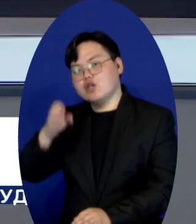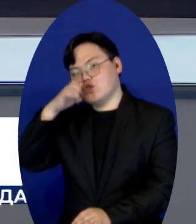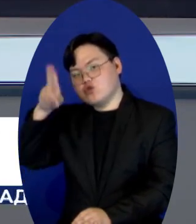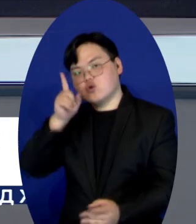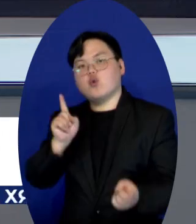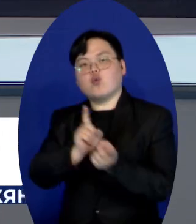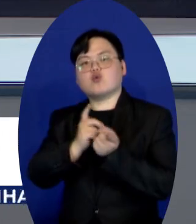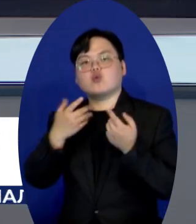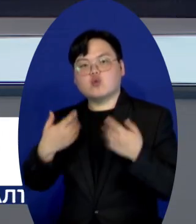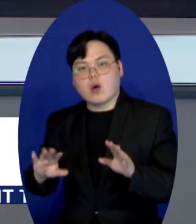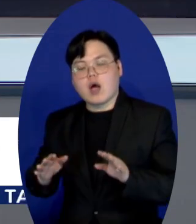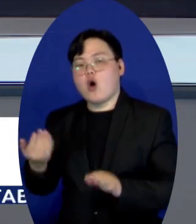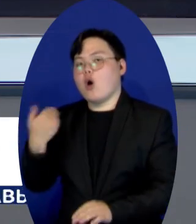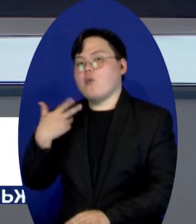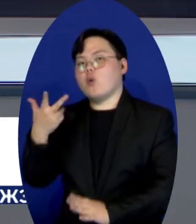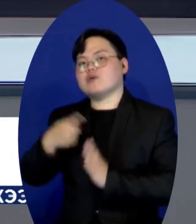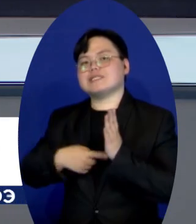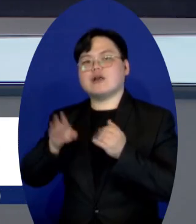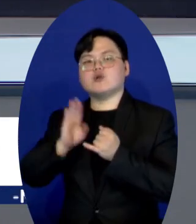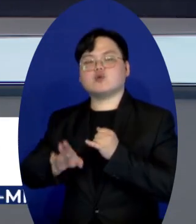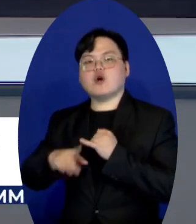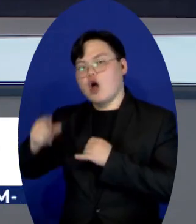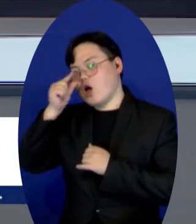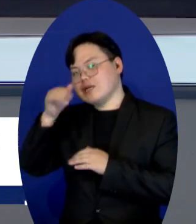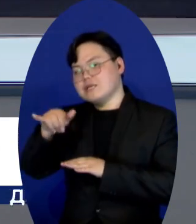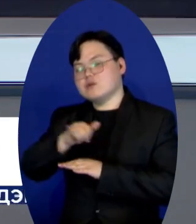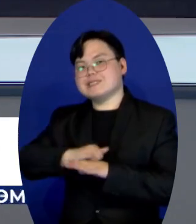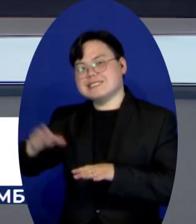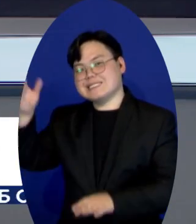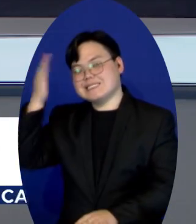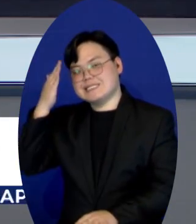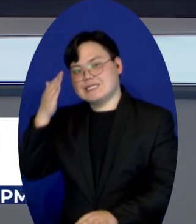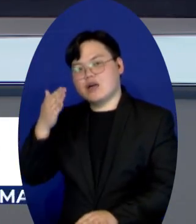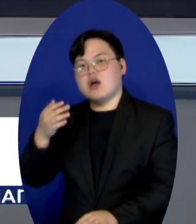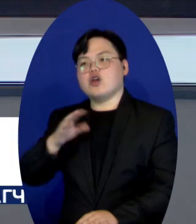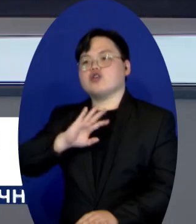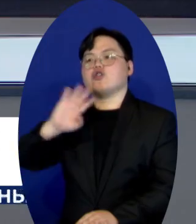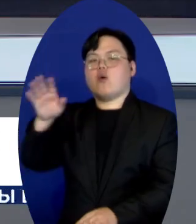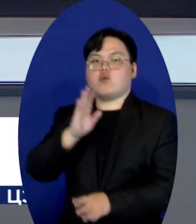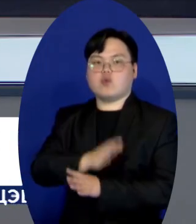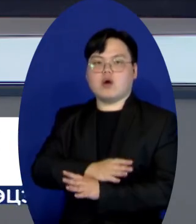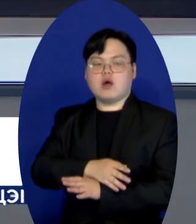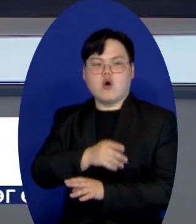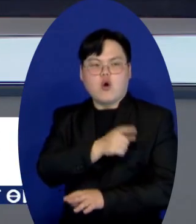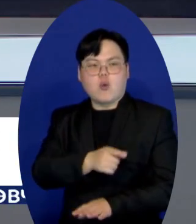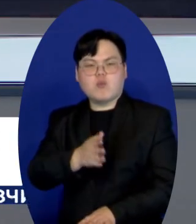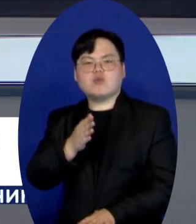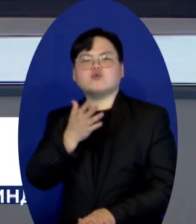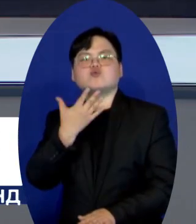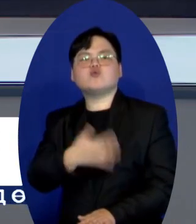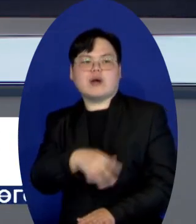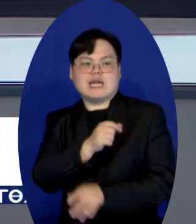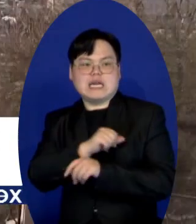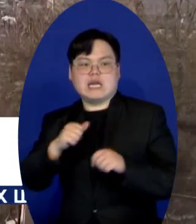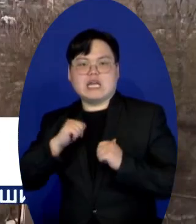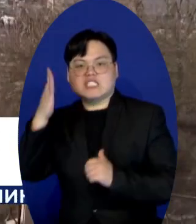уулзжээ. Үүний өмнө тэд өнгөрөгч 3-р сарын сүүлээр Оросын цэргүүд орхин гарсны дараа олон энгийн иргэд үргэцсэн байдалтай олдсон Буча хотод очисон